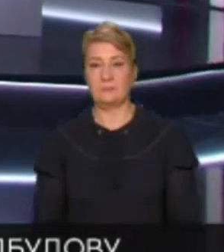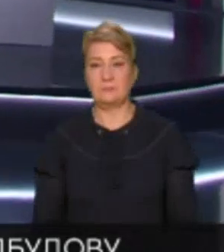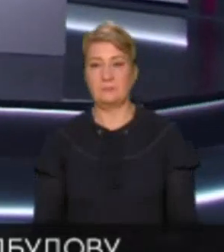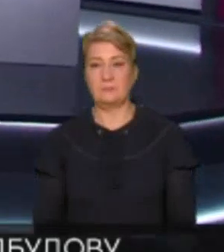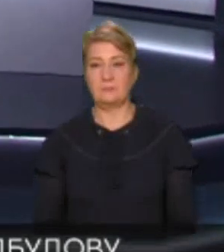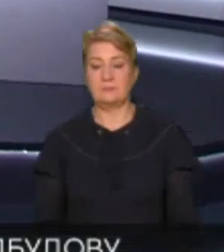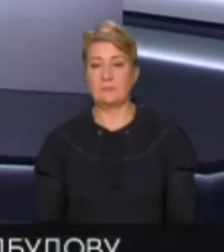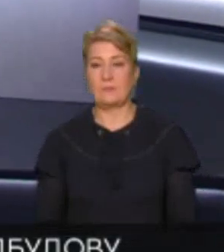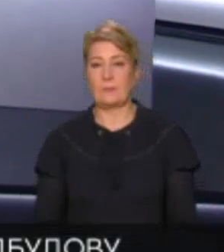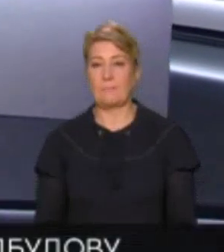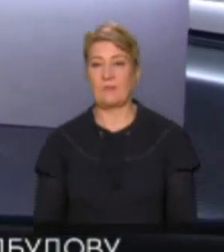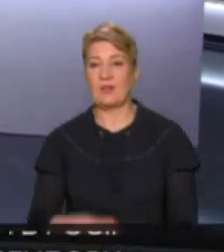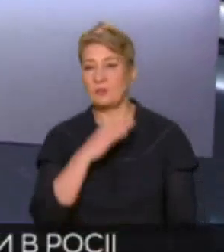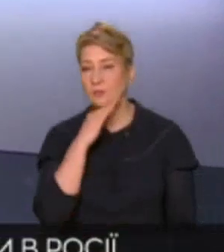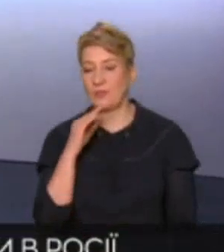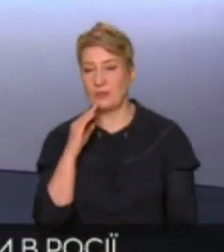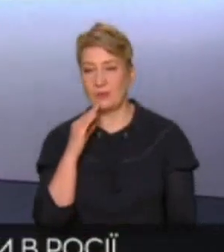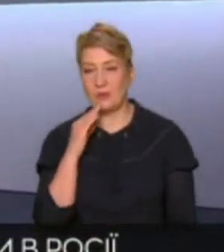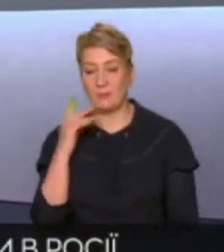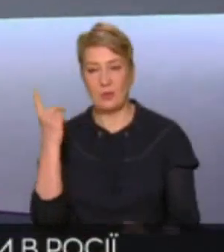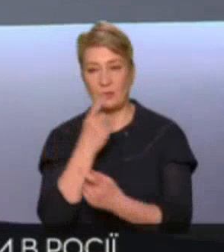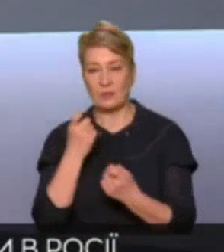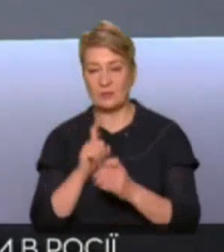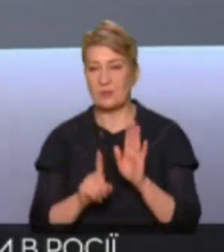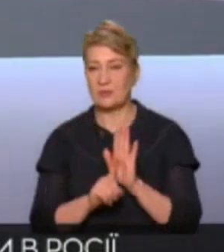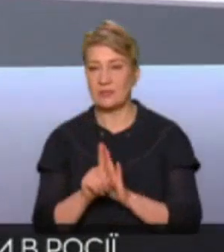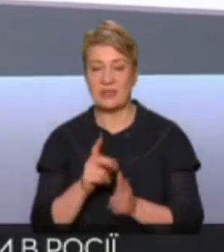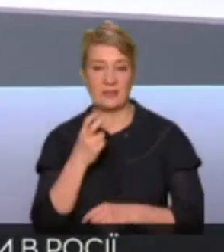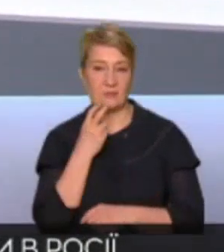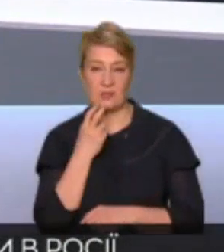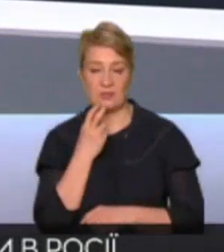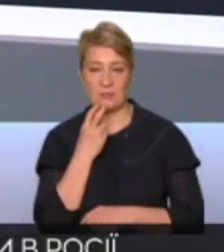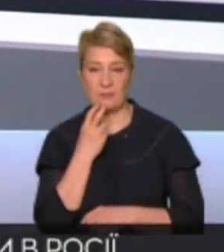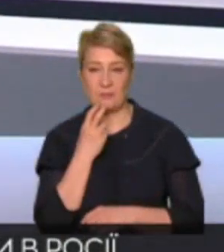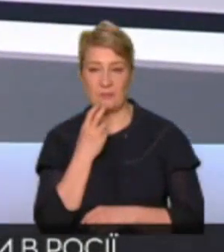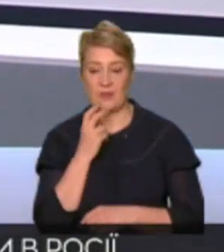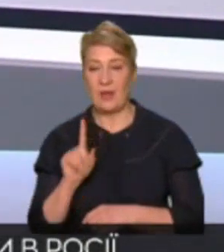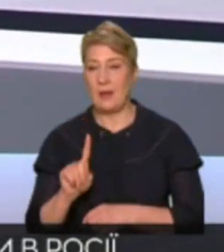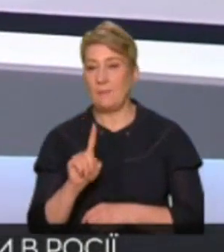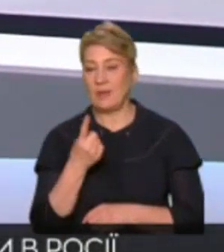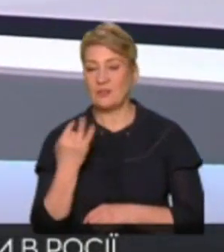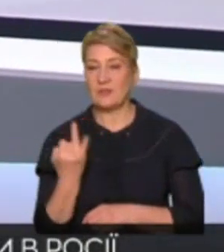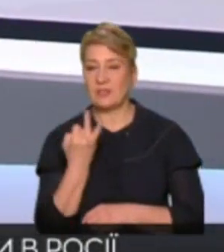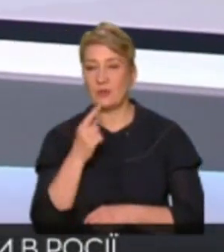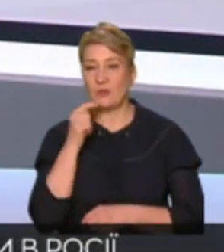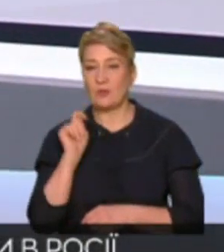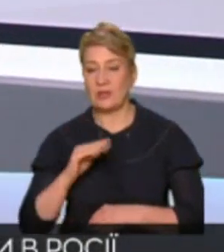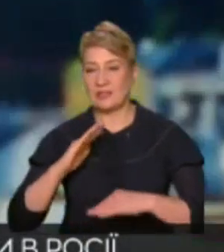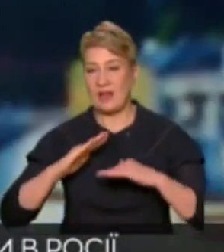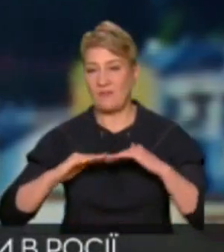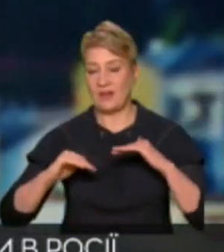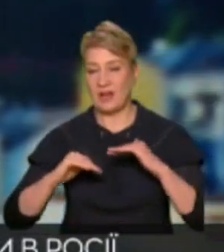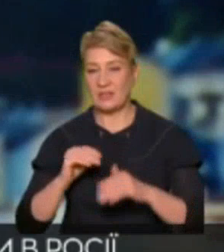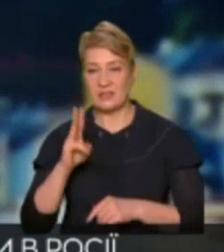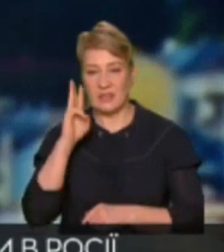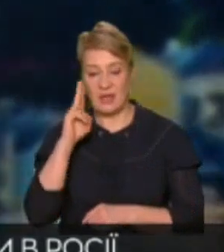Знаєте, жарт понабирали по оголошеннях, вже стає несмішним насправді, тому що вперше в історії України вакансія посла тепер